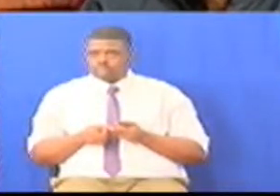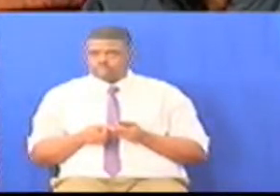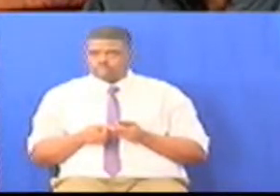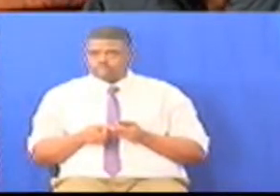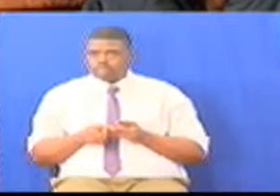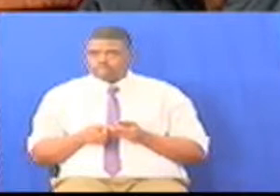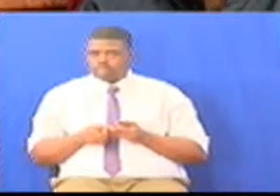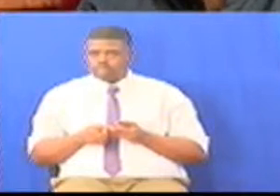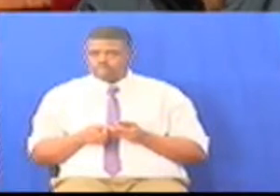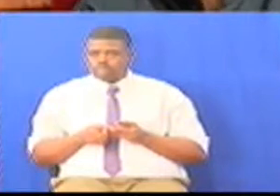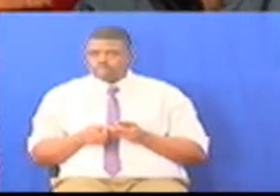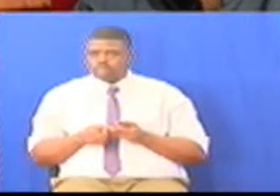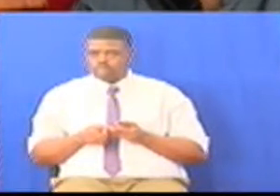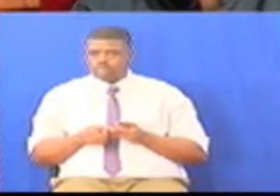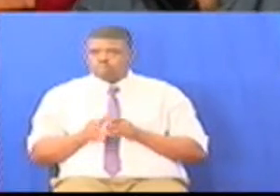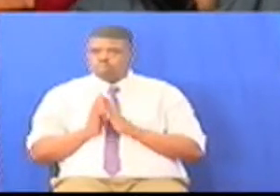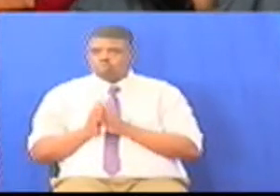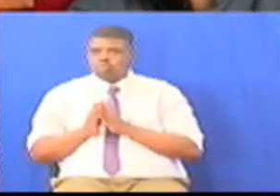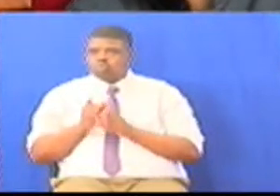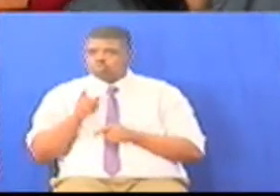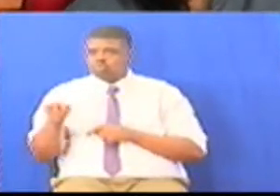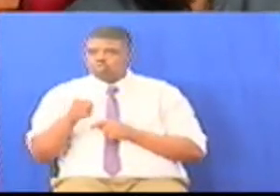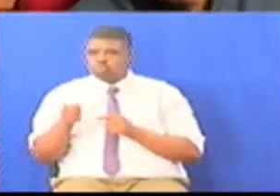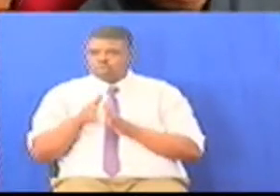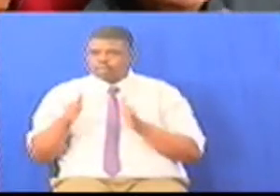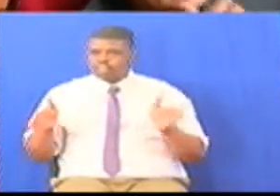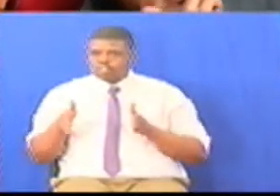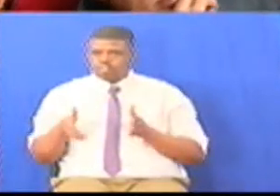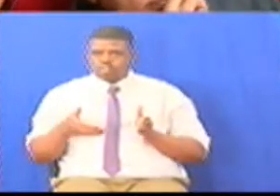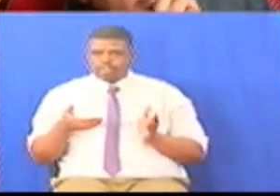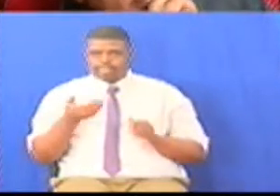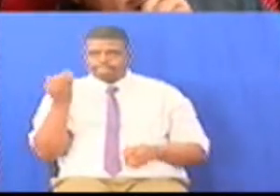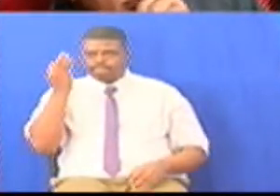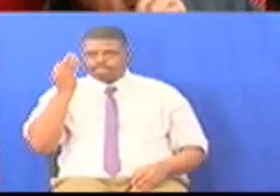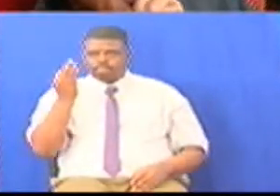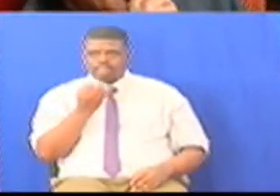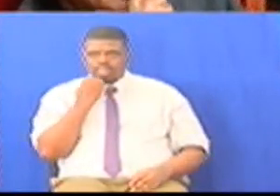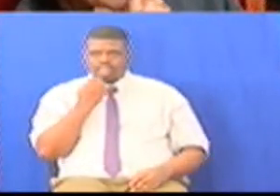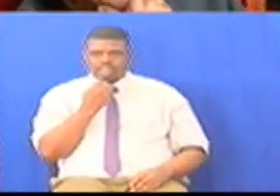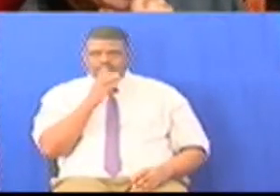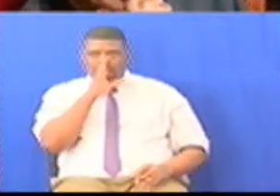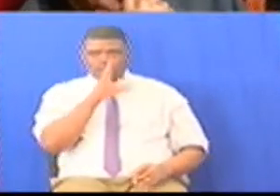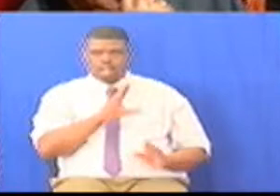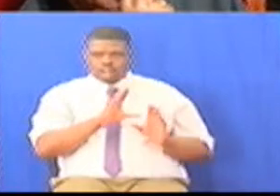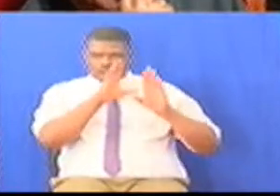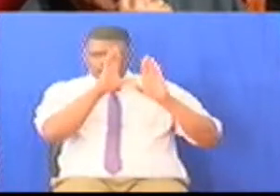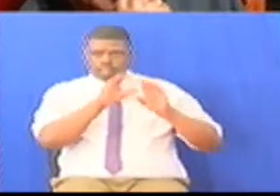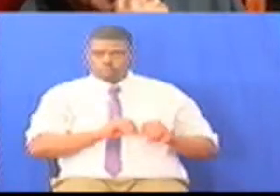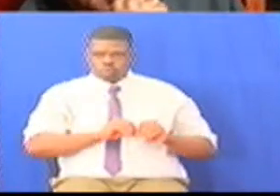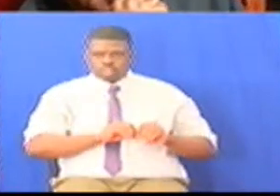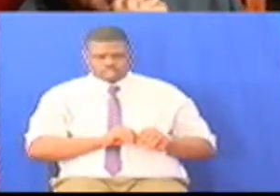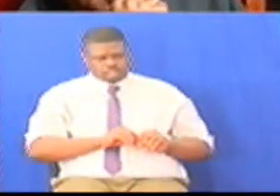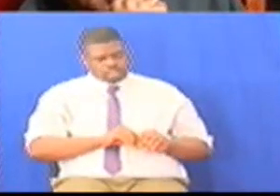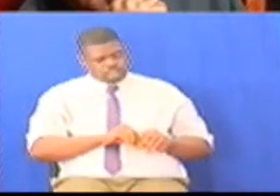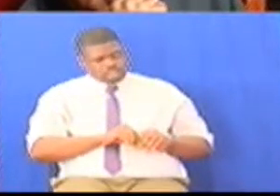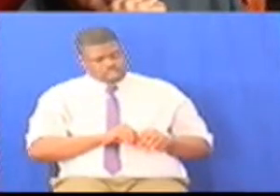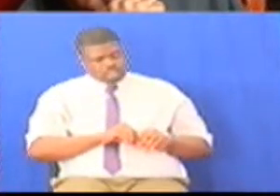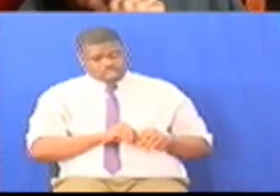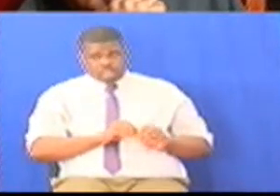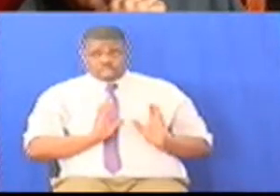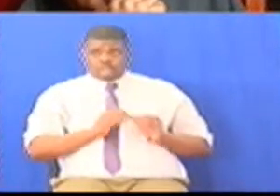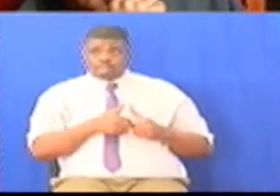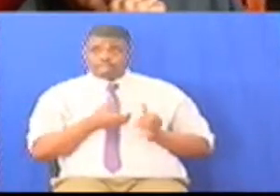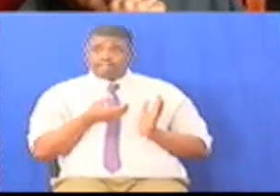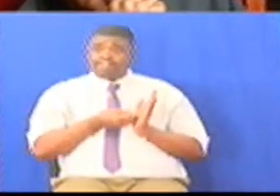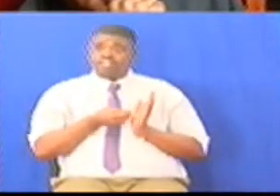naomba kukushukuru sana kwa kunipa fursa kuwasilisha taarifa ya maoni ya kamati na ya mswada wa fedha